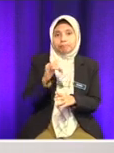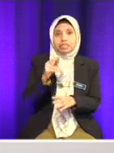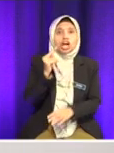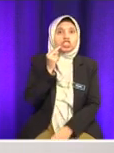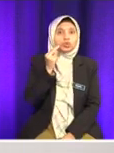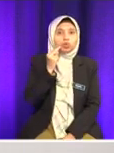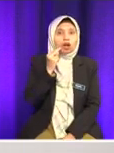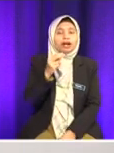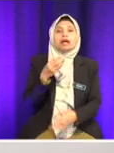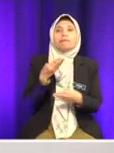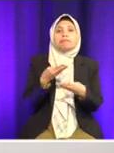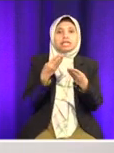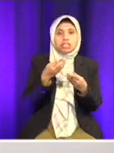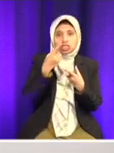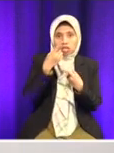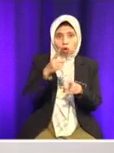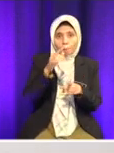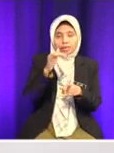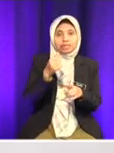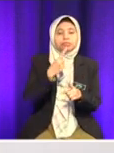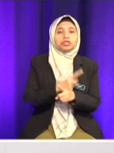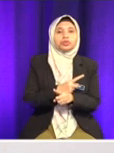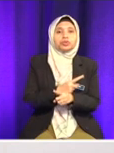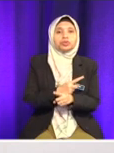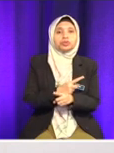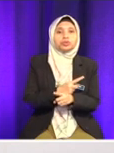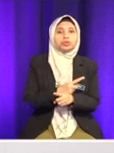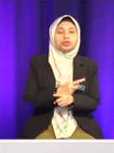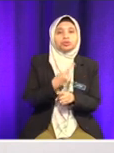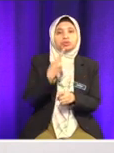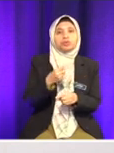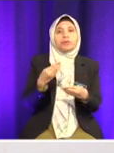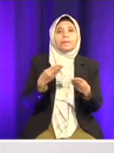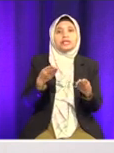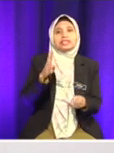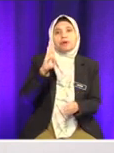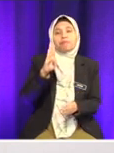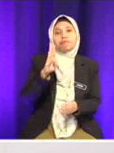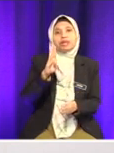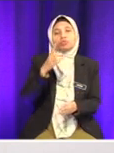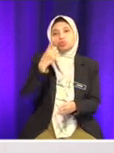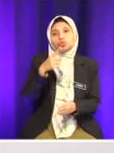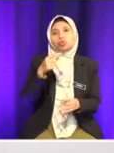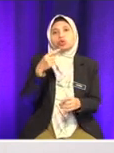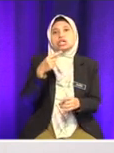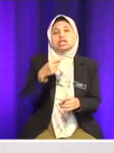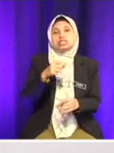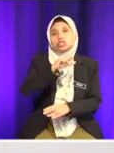memberikan kita 4 jawaban jadi Kris bagi empat terus yaitu untuk